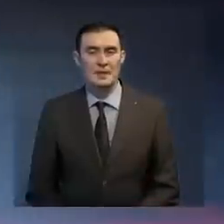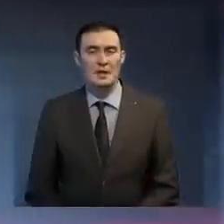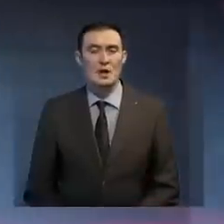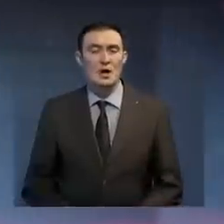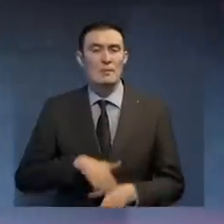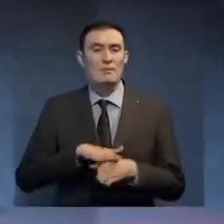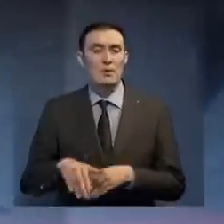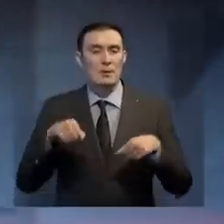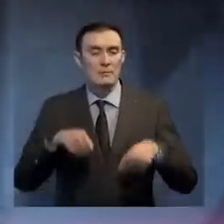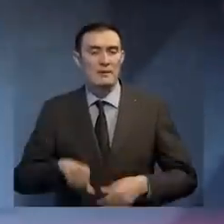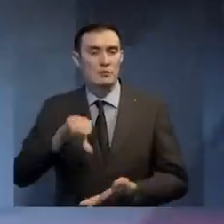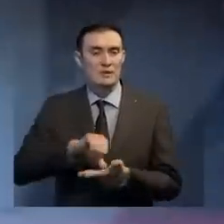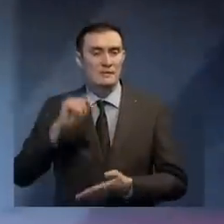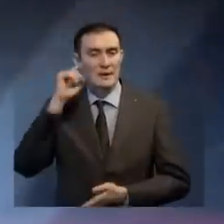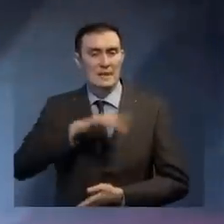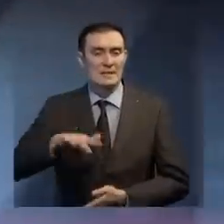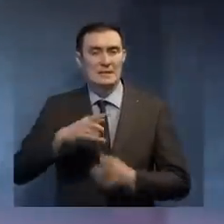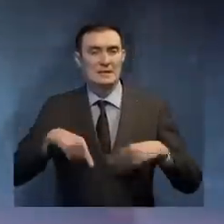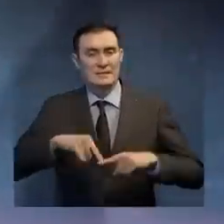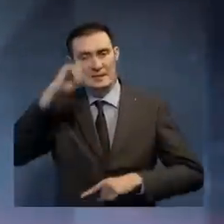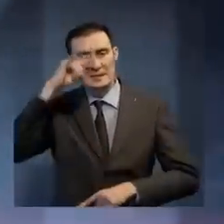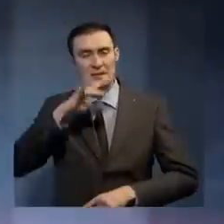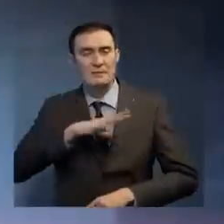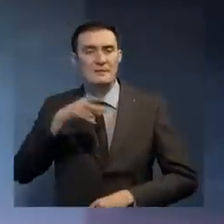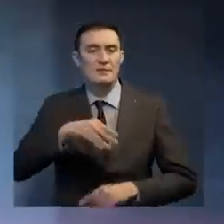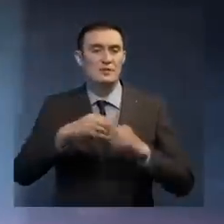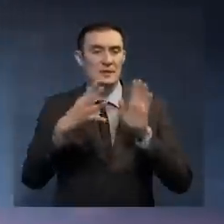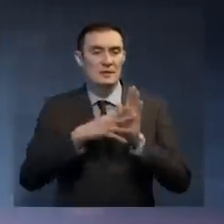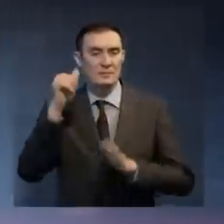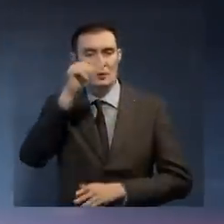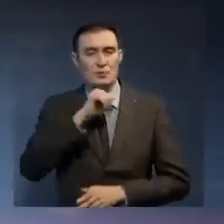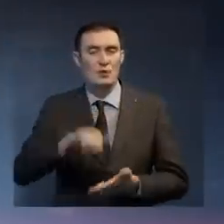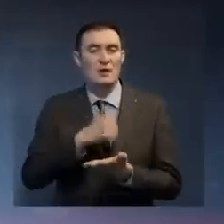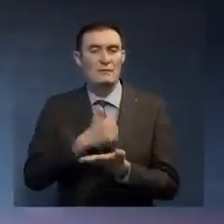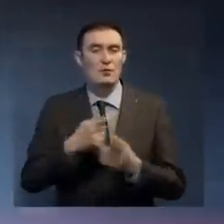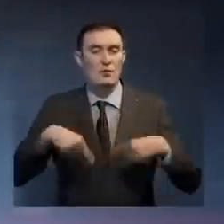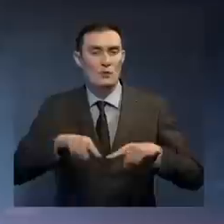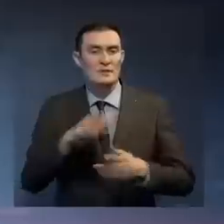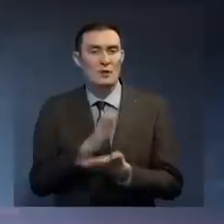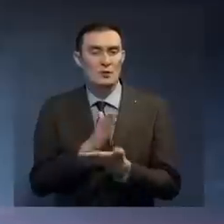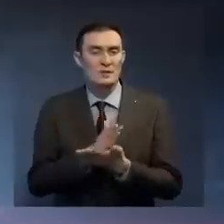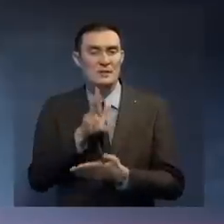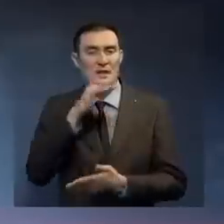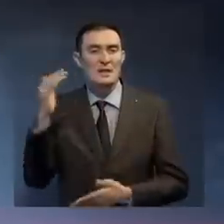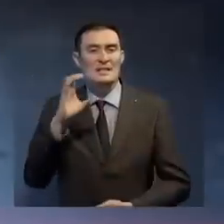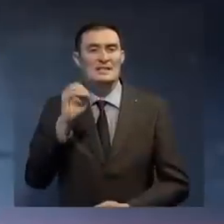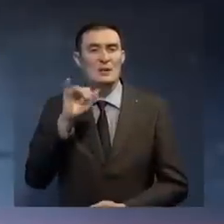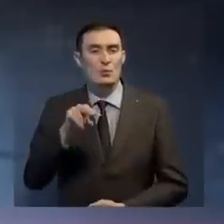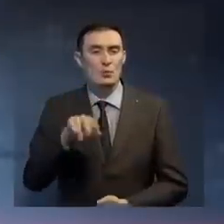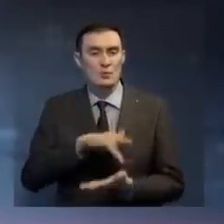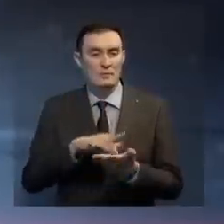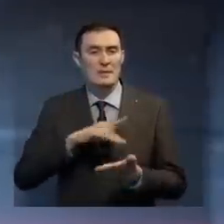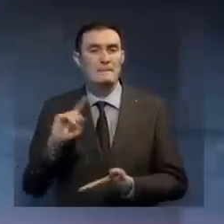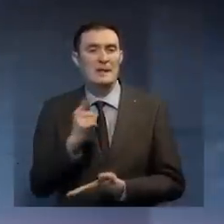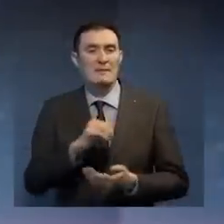Добавлю, полноправным участником азиатской организации Казахстан стал в 2019 году. Главный офис находится в Сеуле, и это была